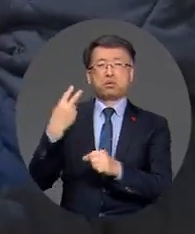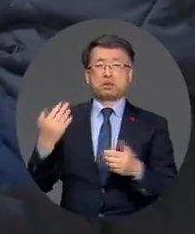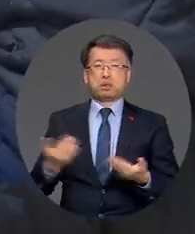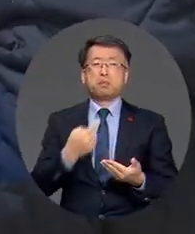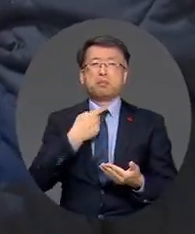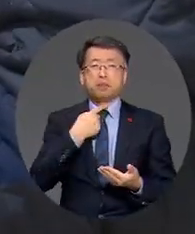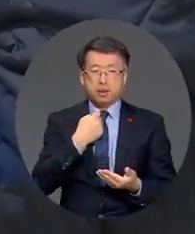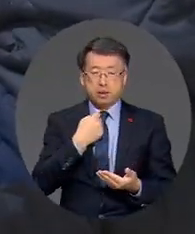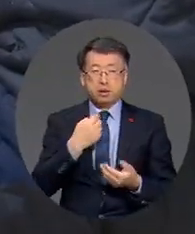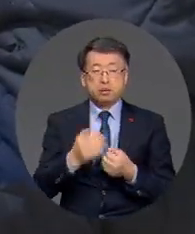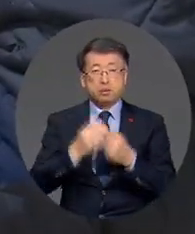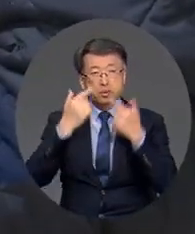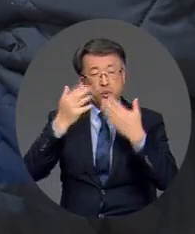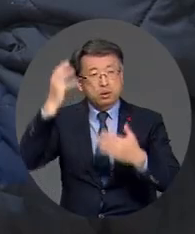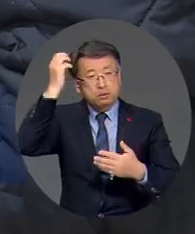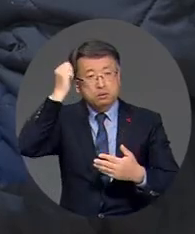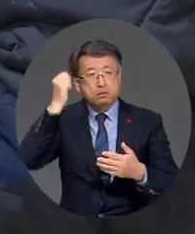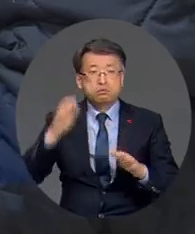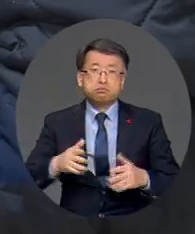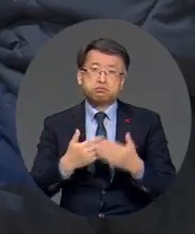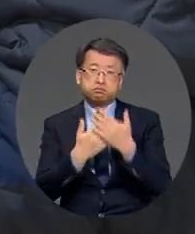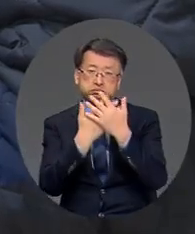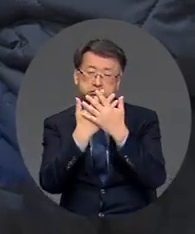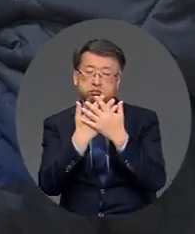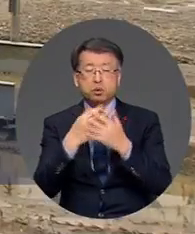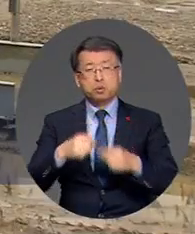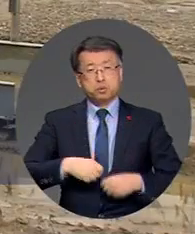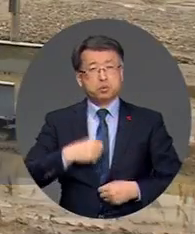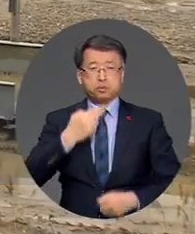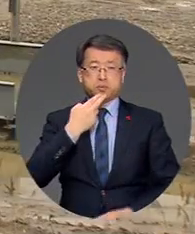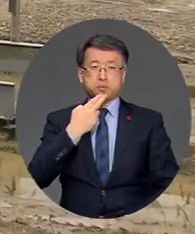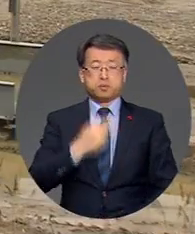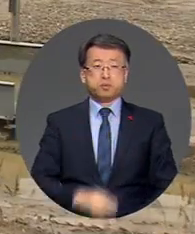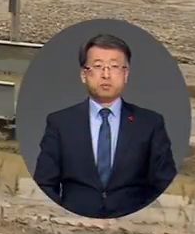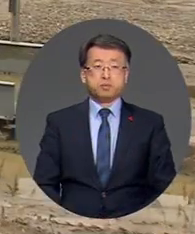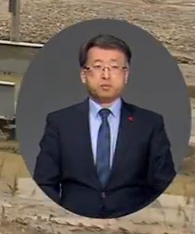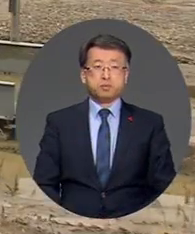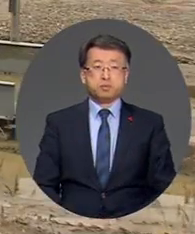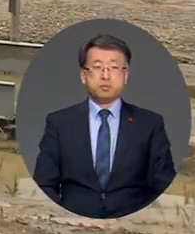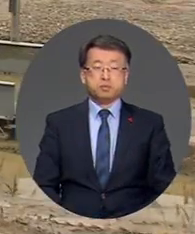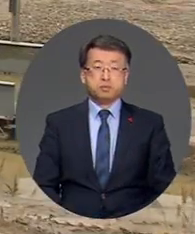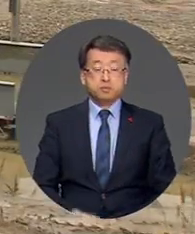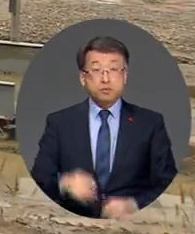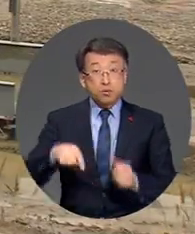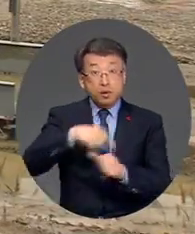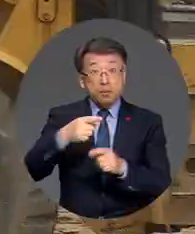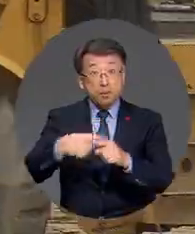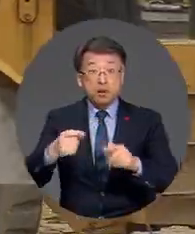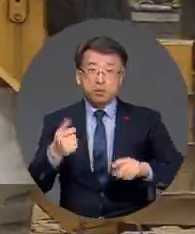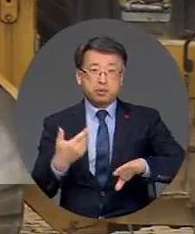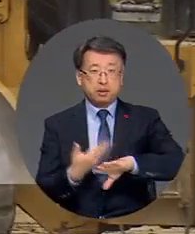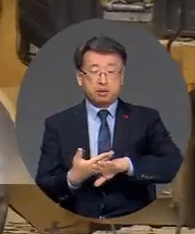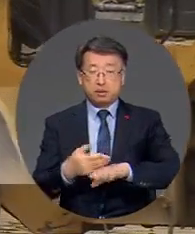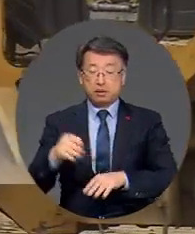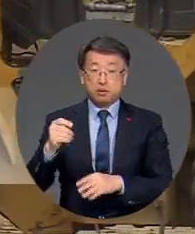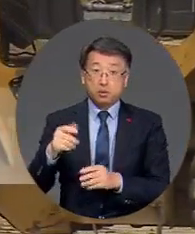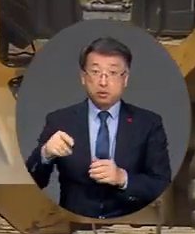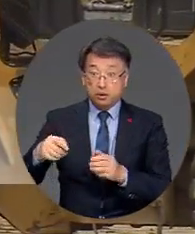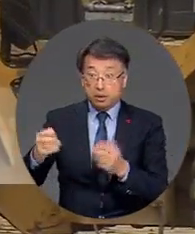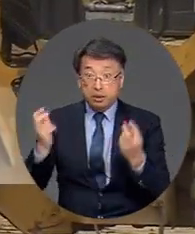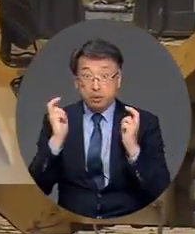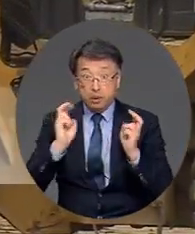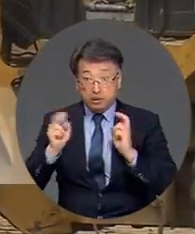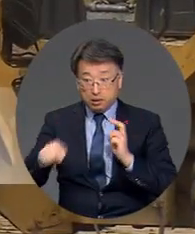선이거든요. 정확한 기억이 솔직히 좀 안 난다. 또 환경영향평가와 다르게 공사업체가 덤프트럭을